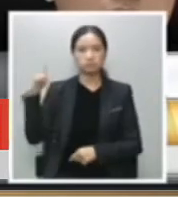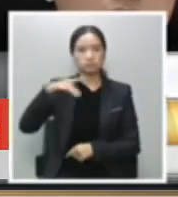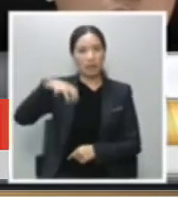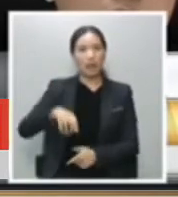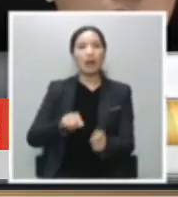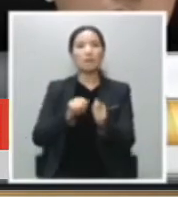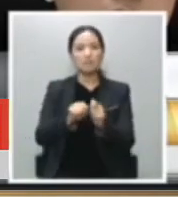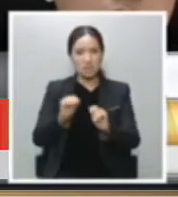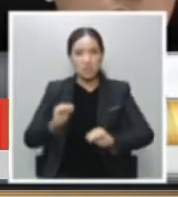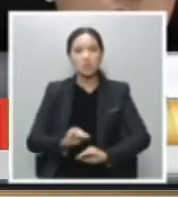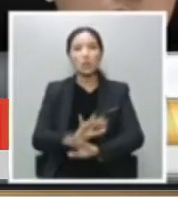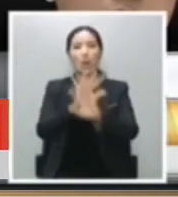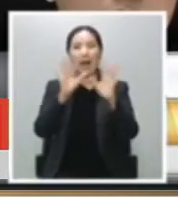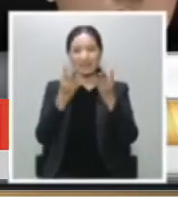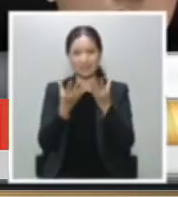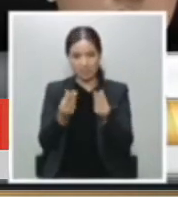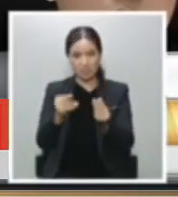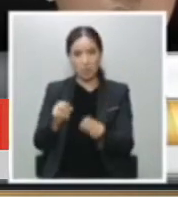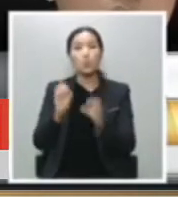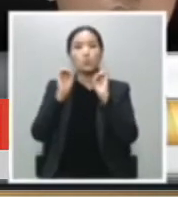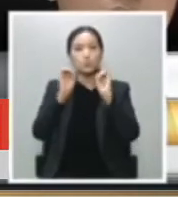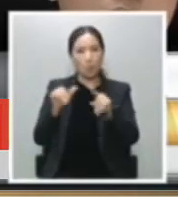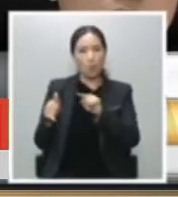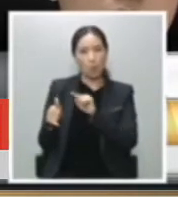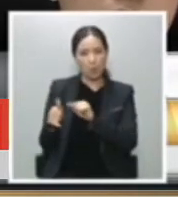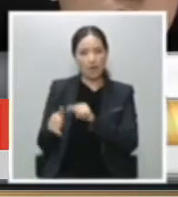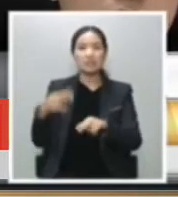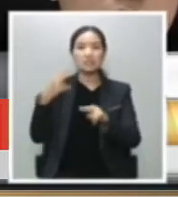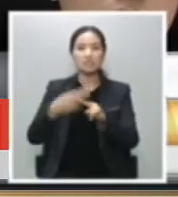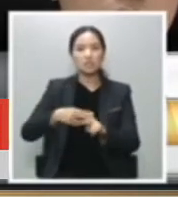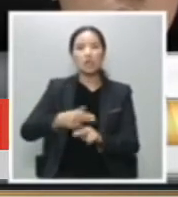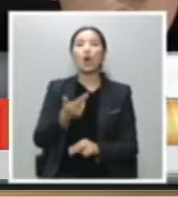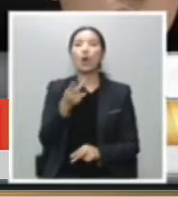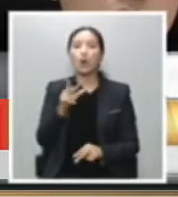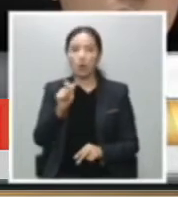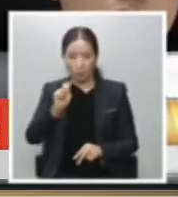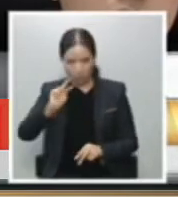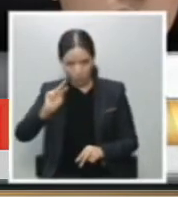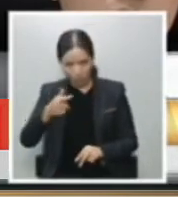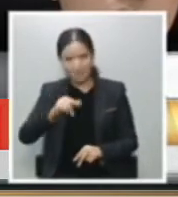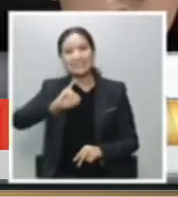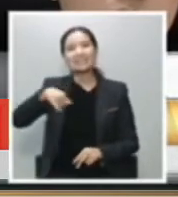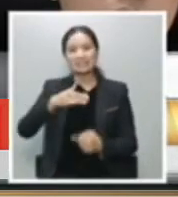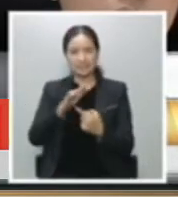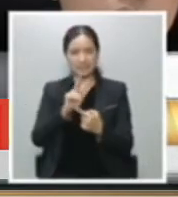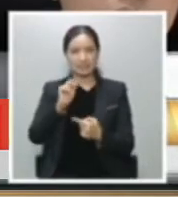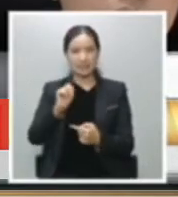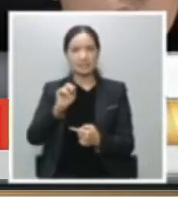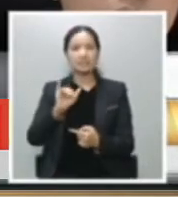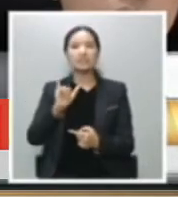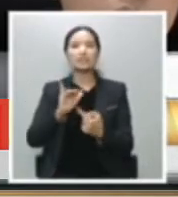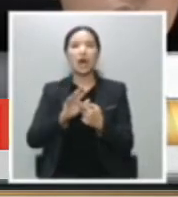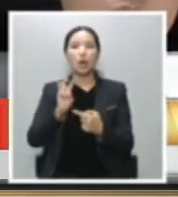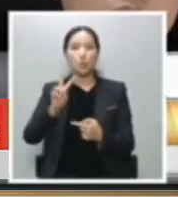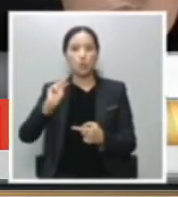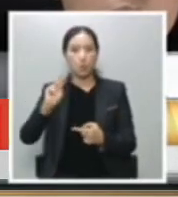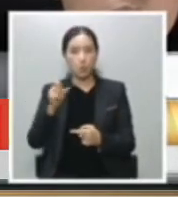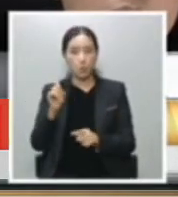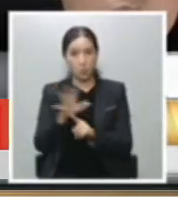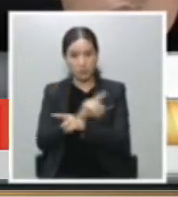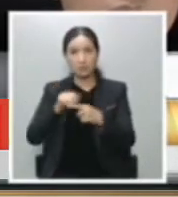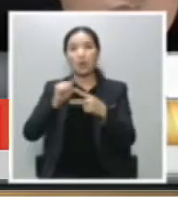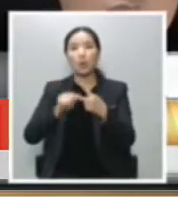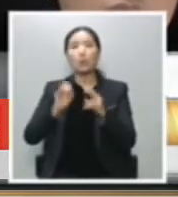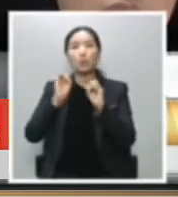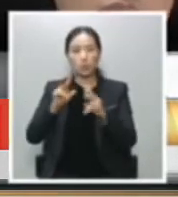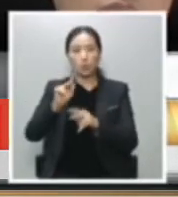แดนดินครูท่านนั้นครูครองจันดาวงศ์วีรบุรุษสว่างแดนดินและครูทองพันธ์สุ